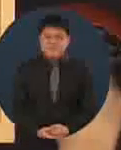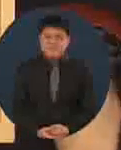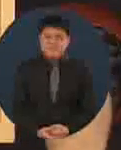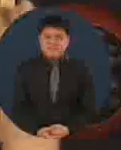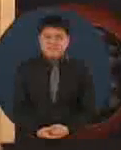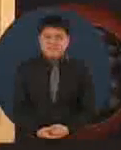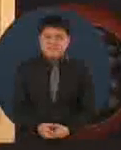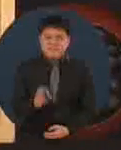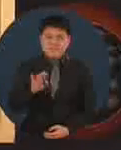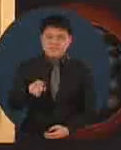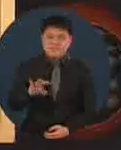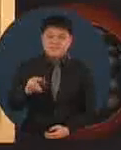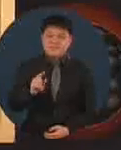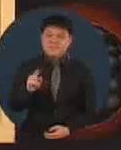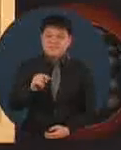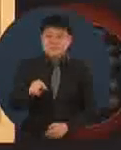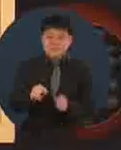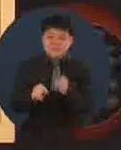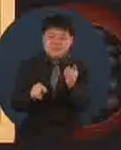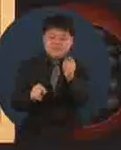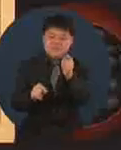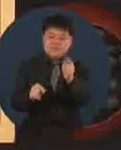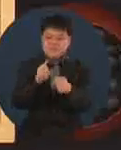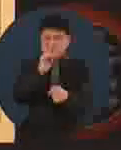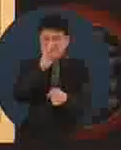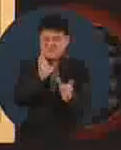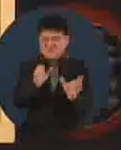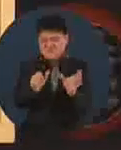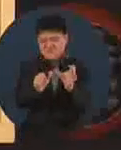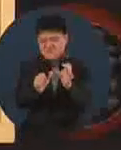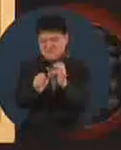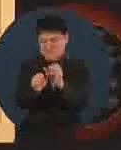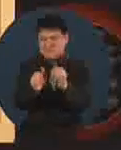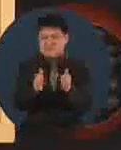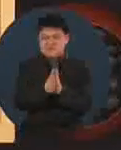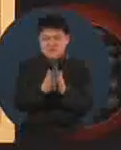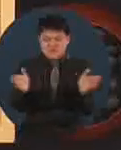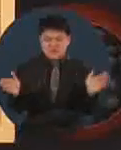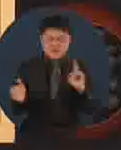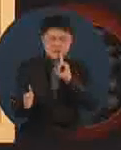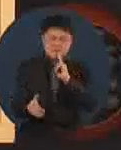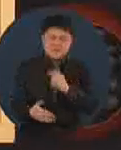그러나 위빈 구단도 기분 좋게 중앙을 모아서 조여갑니다.